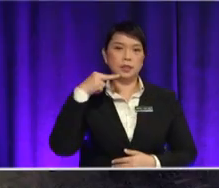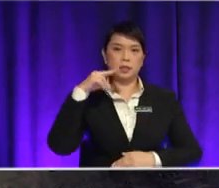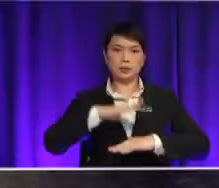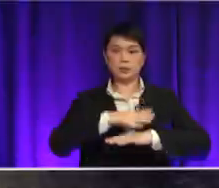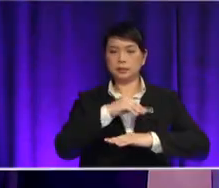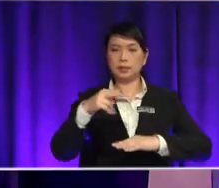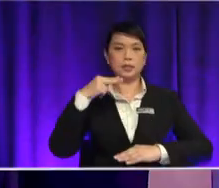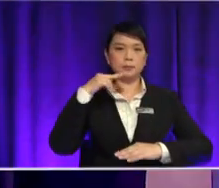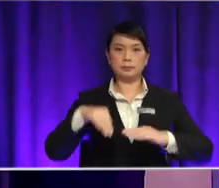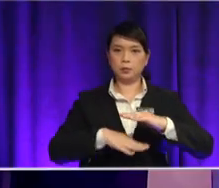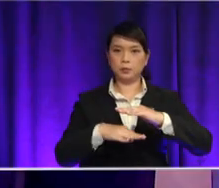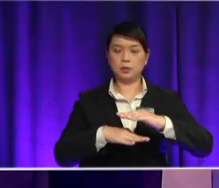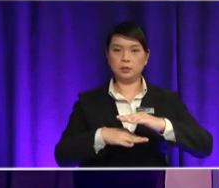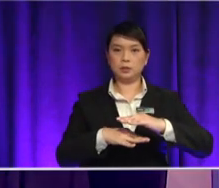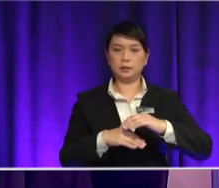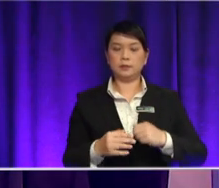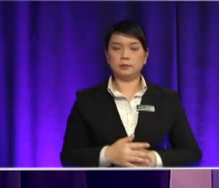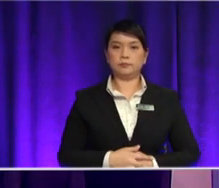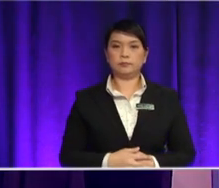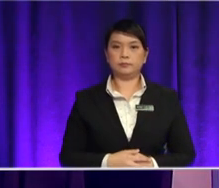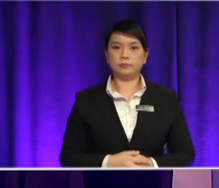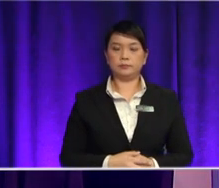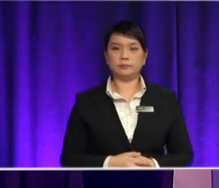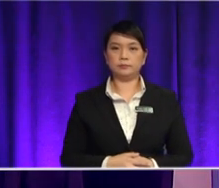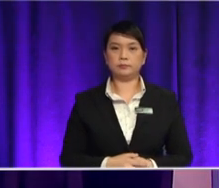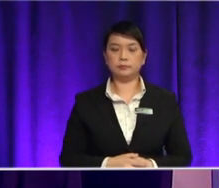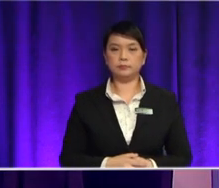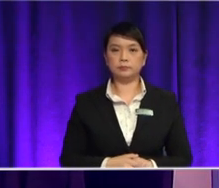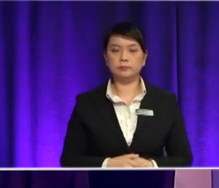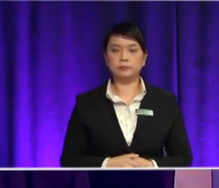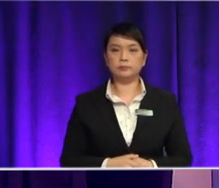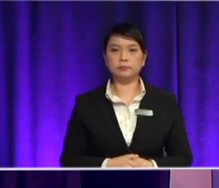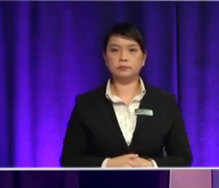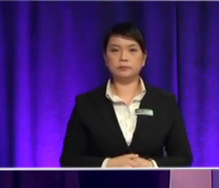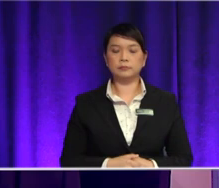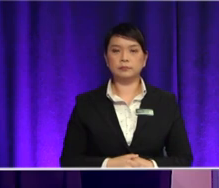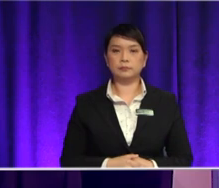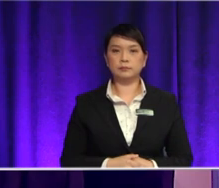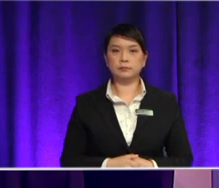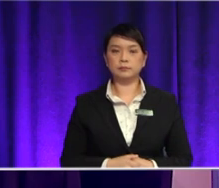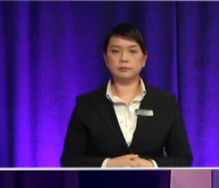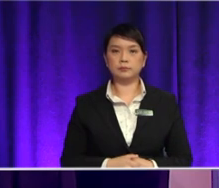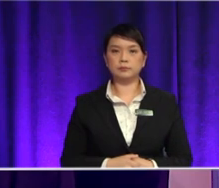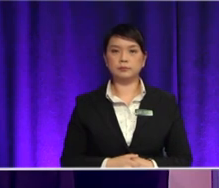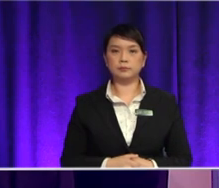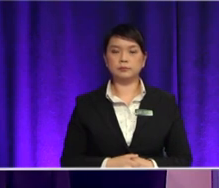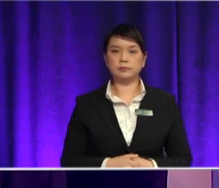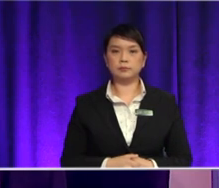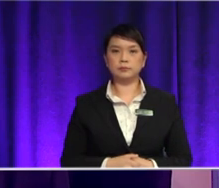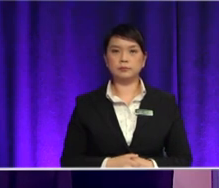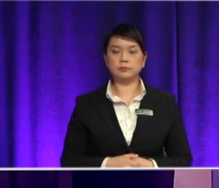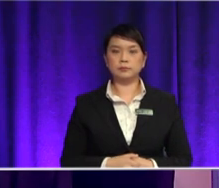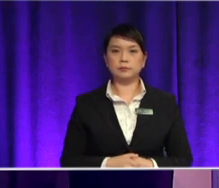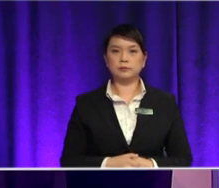dengan 15. Kelas kita yang pertama 1 dan 15. Had bawah kita adalah 1. 1. Had atas kita adalah